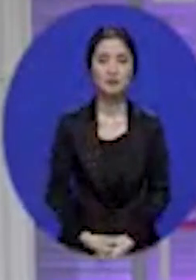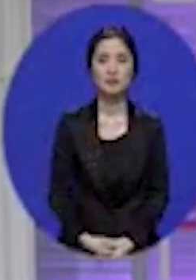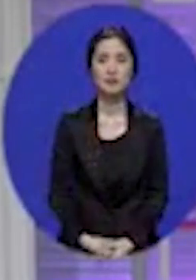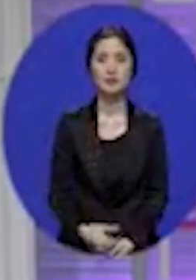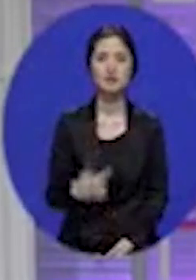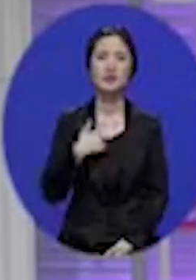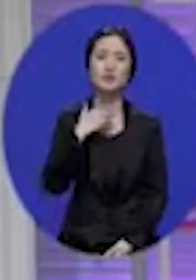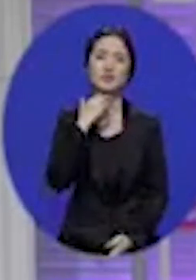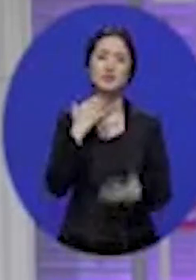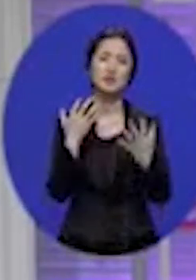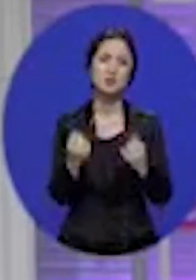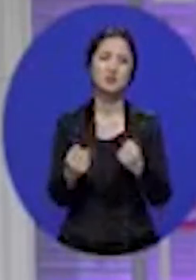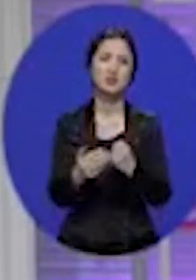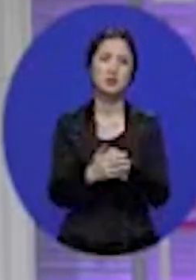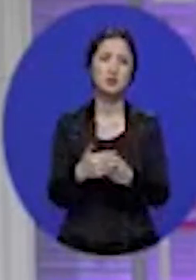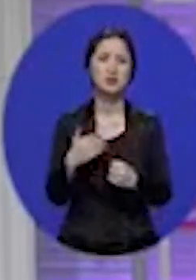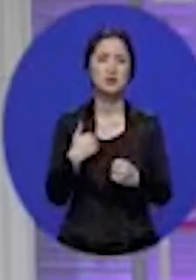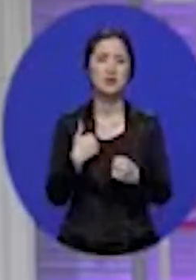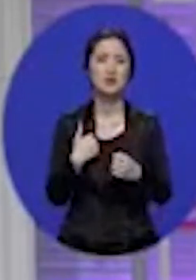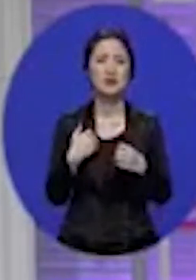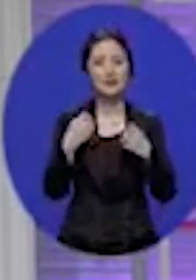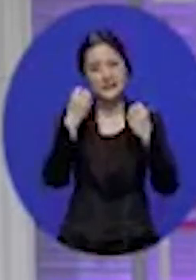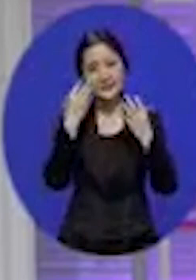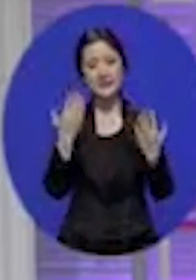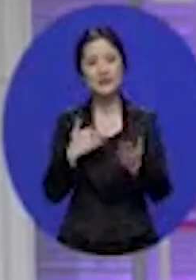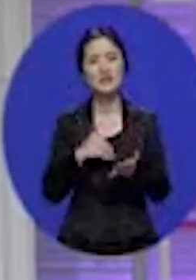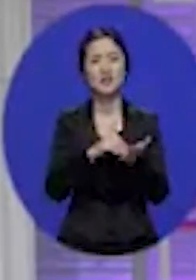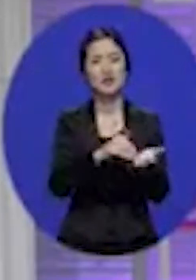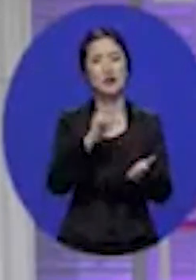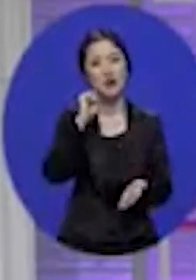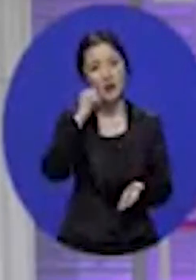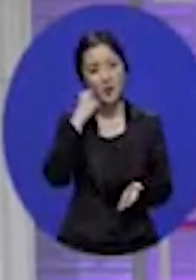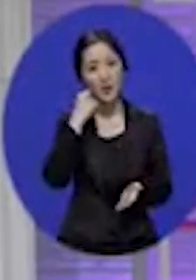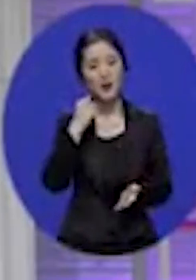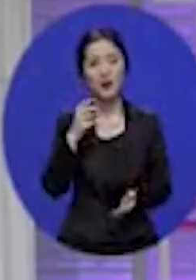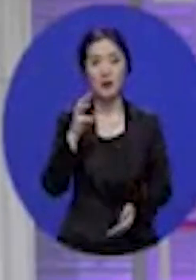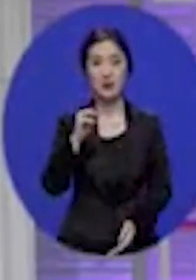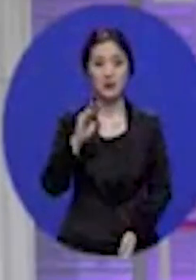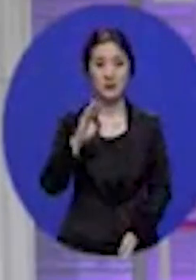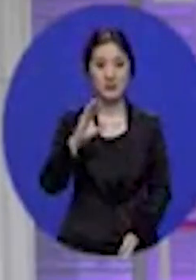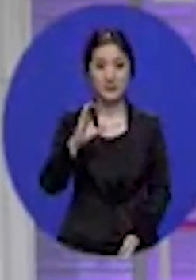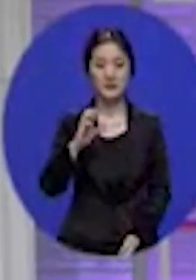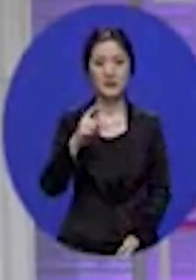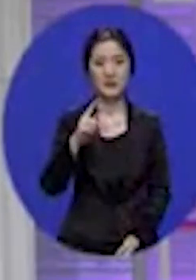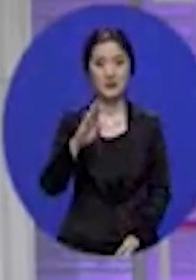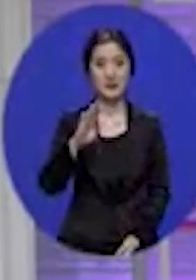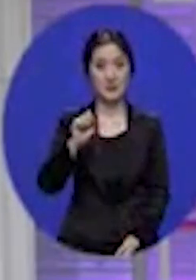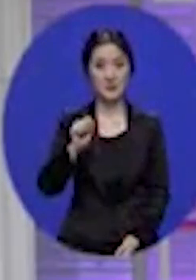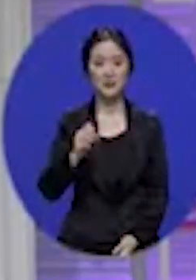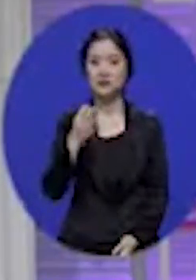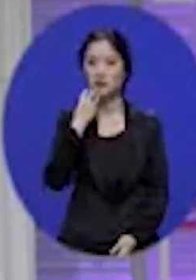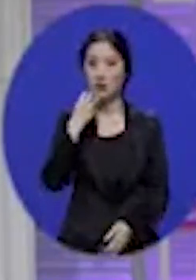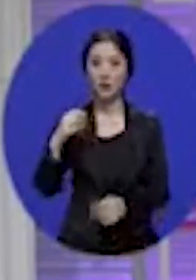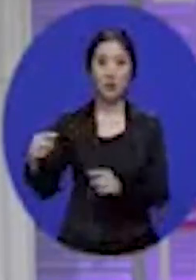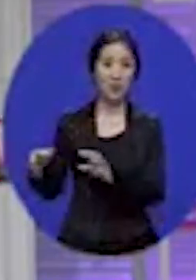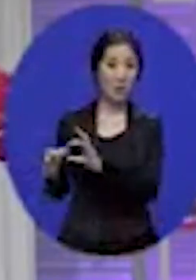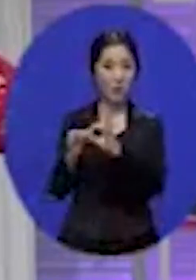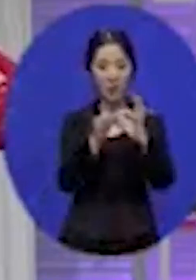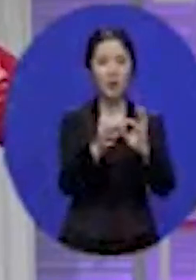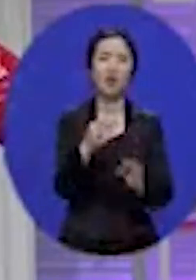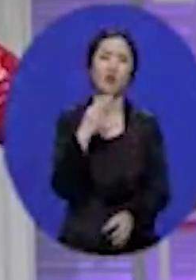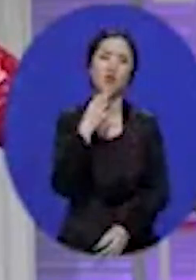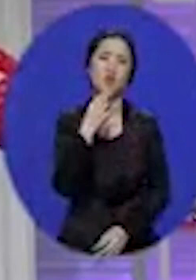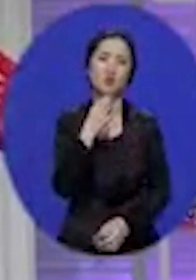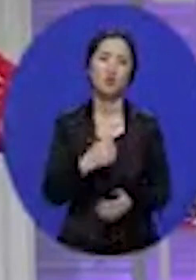나이가 많기 때문에 신입사원으로 시험 볼 수가 없어요. 그리고 지금 MBC나 KBS는 바로 서울로 올라갈 수 있는 길이 없습니다. 네. 그러니까 나이는